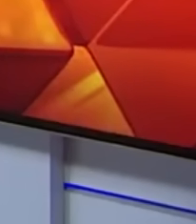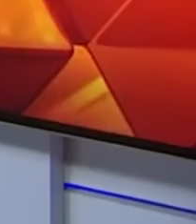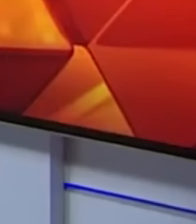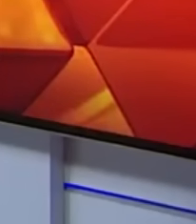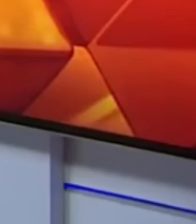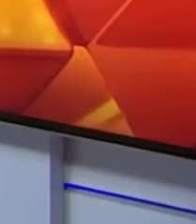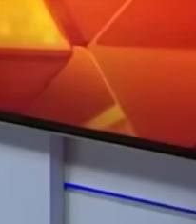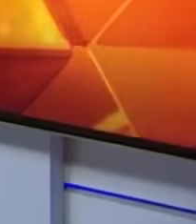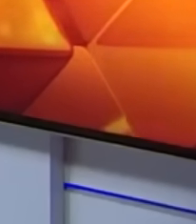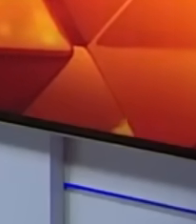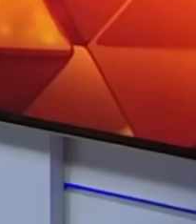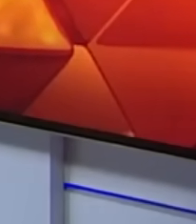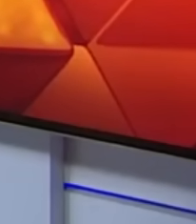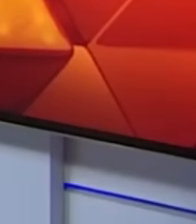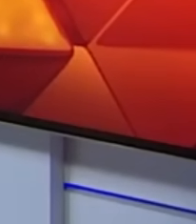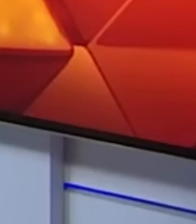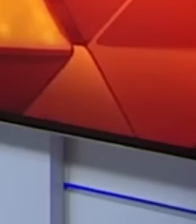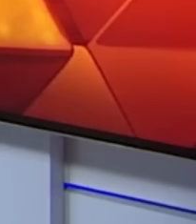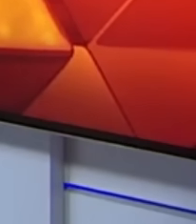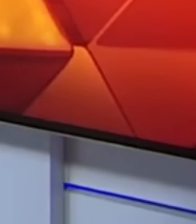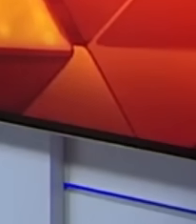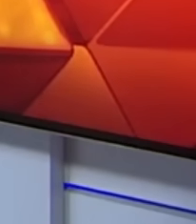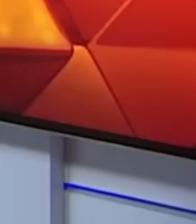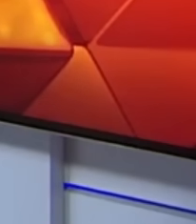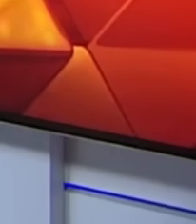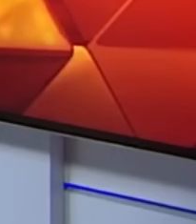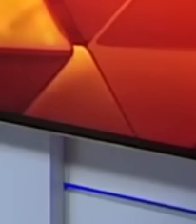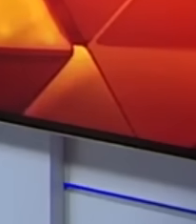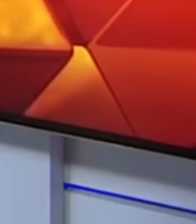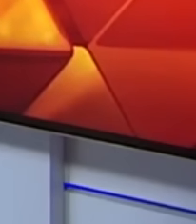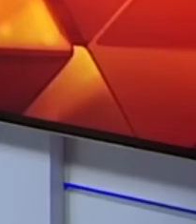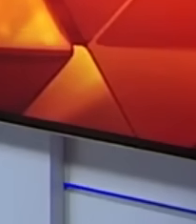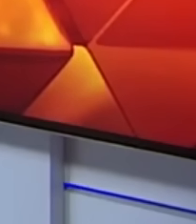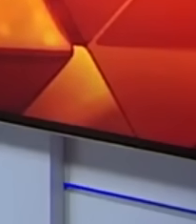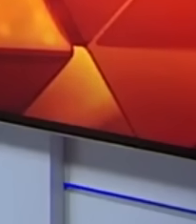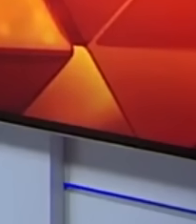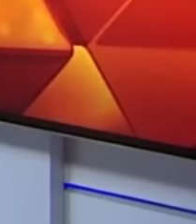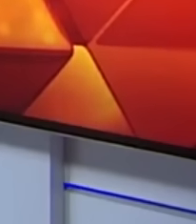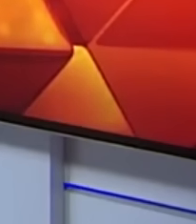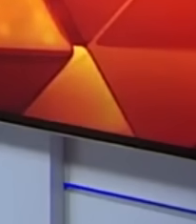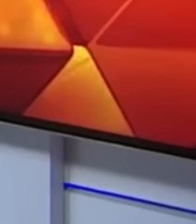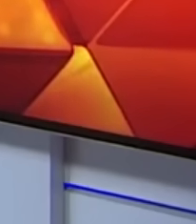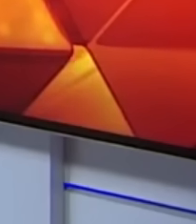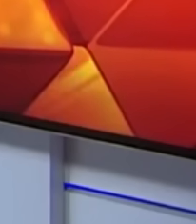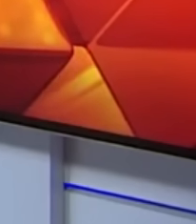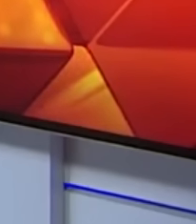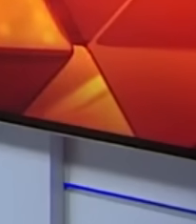GMA Integrated News on YouTube. At para sa mga kapuso natin abroad, samahan nyo kami